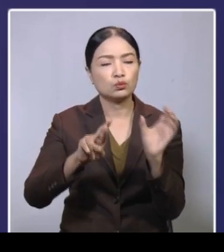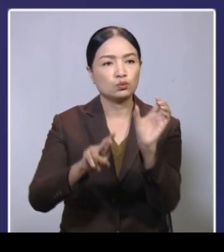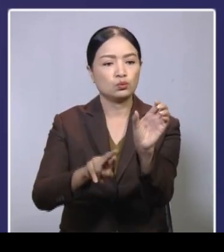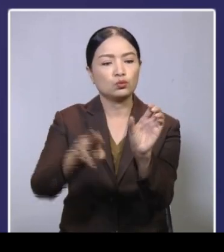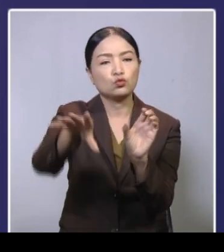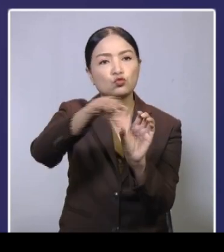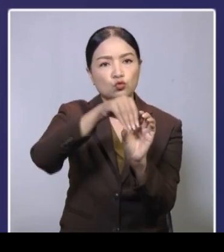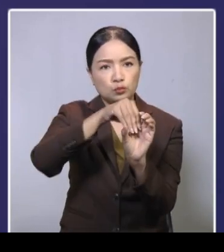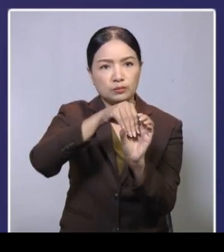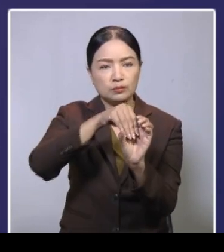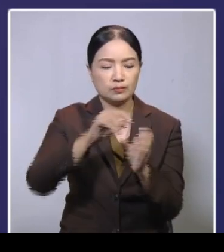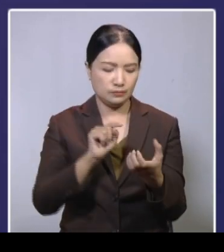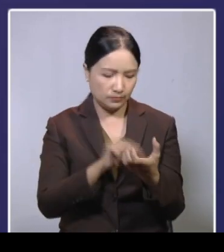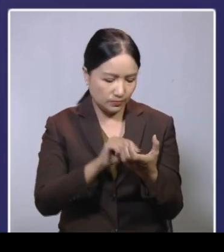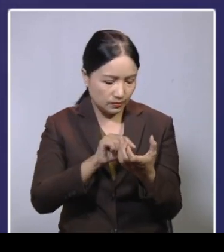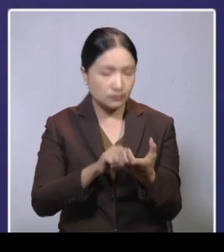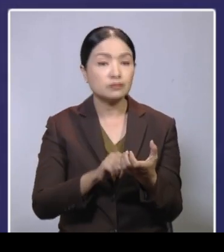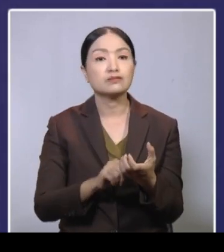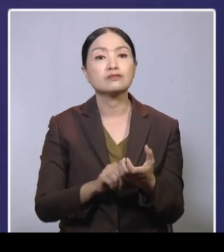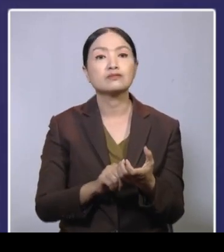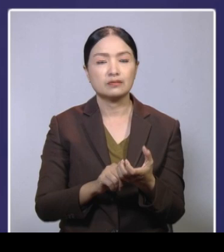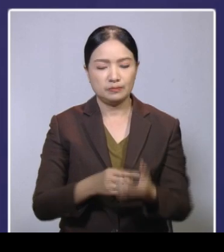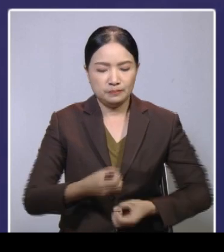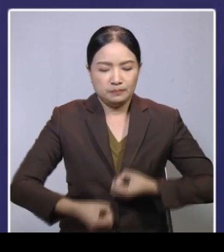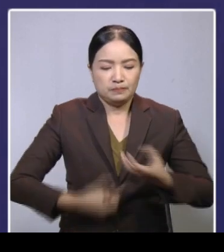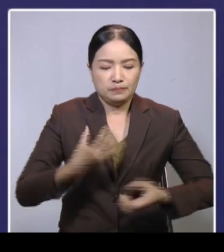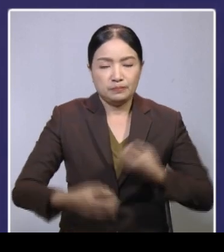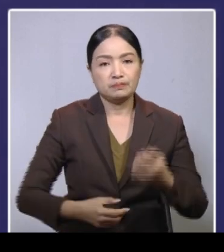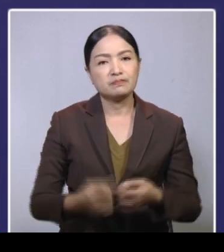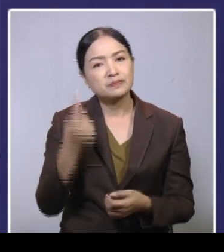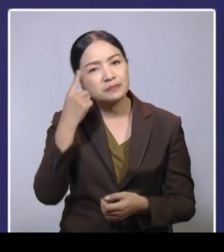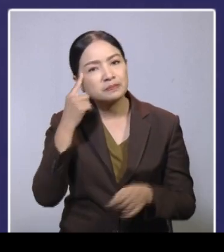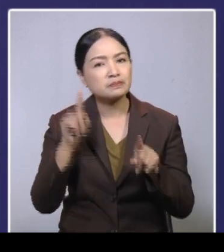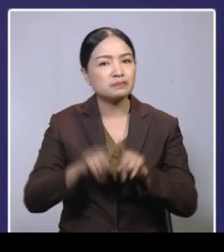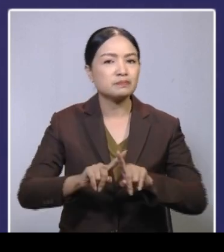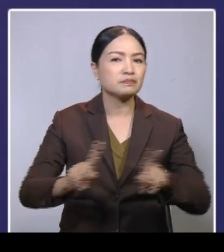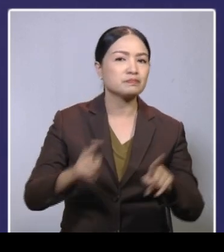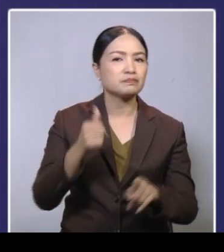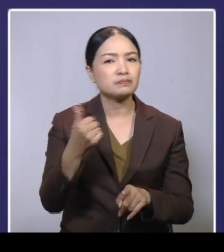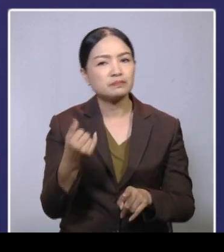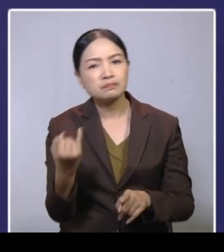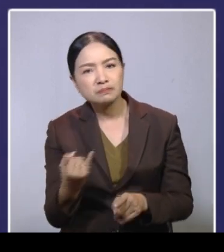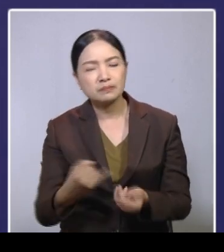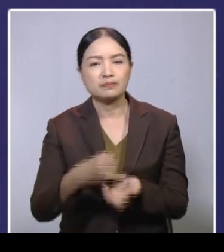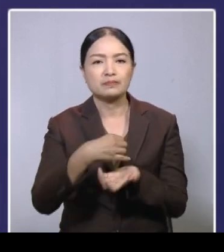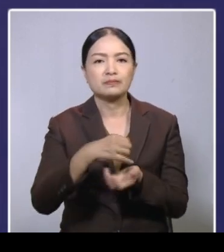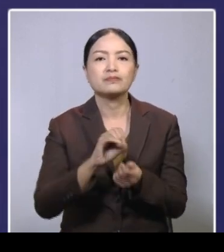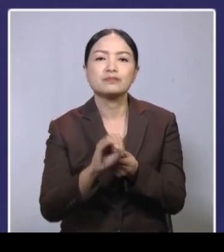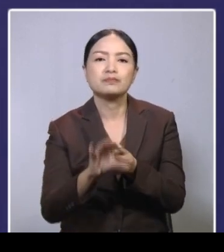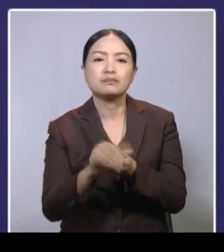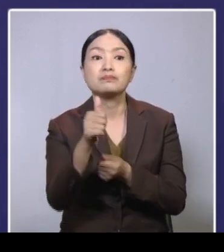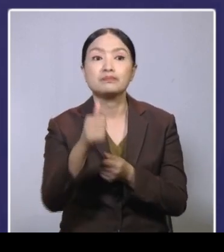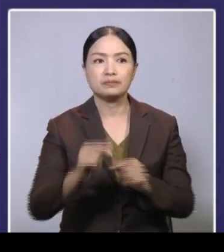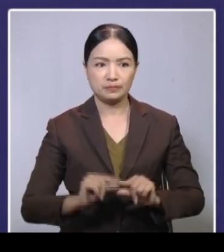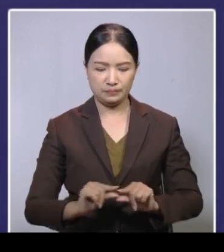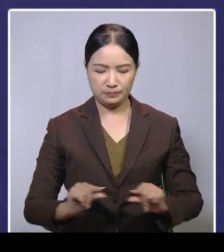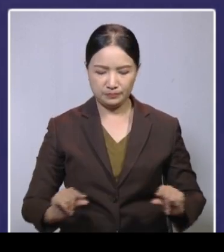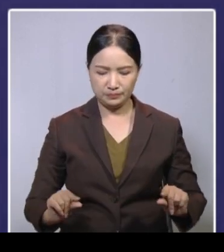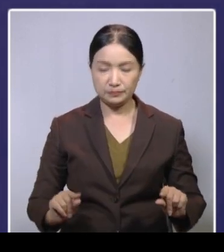เขตก็คือสิ้นเดือนกุมภาพันธ์ 29กุมภาพันธ์นะฮะใช่ค่ะอ่ะด้านด้านล่างด้านหน้าเลยนะคะจะมีที่อยู่ด้วยทางไปรษณีย